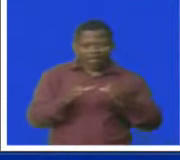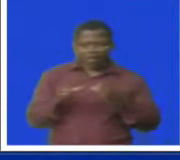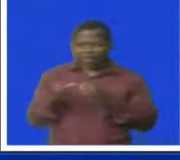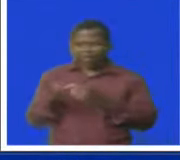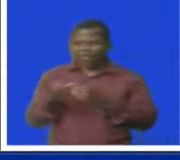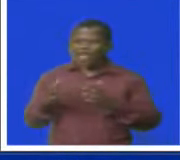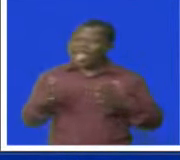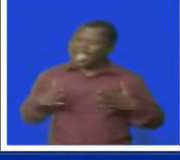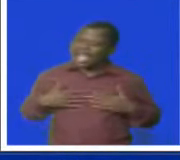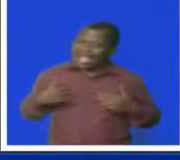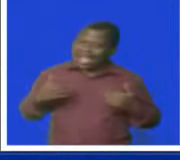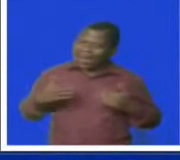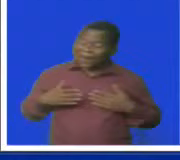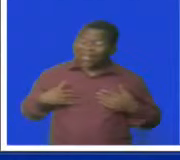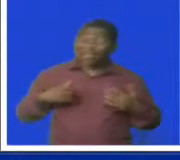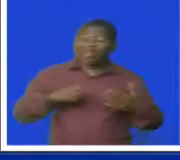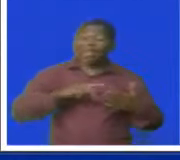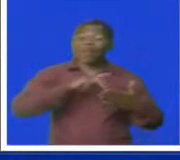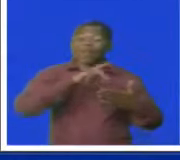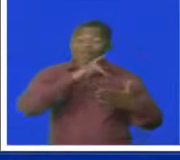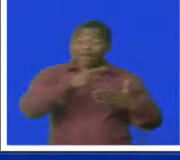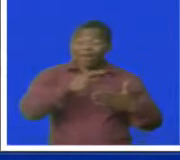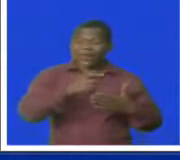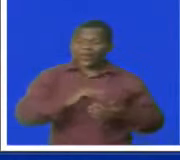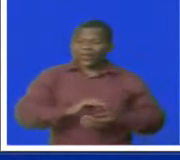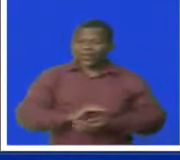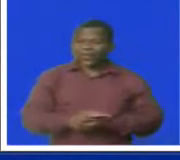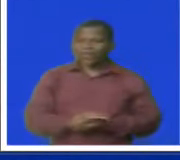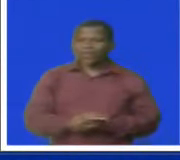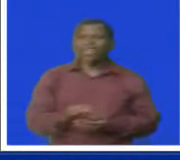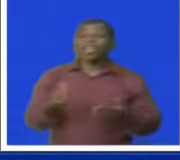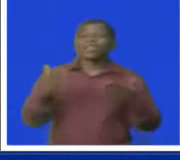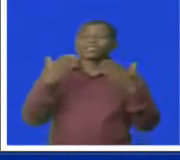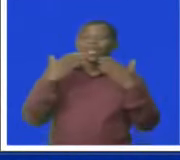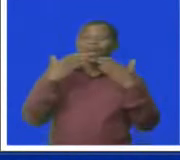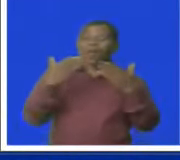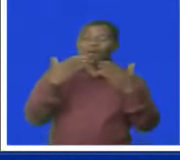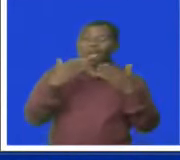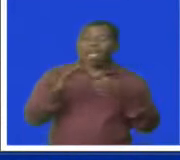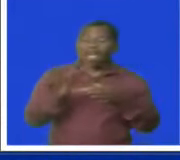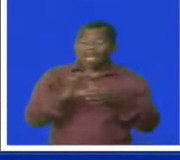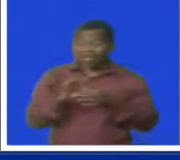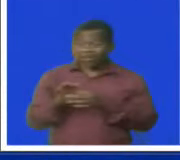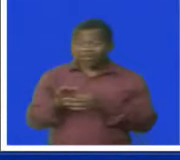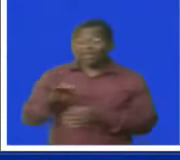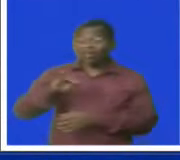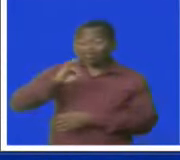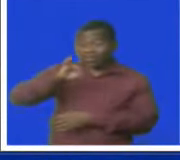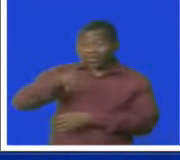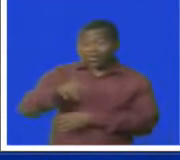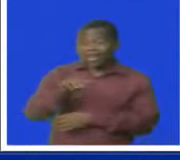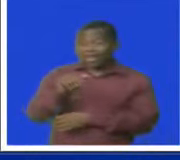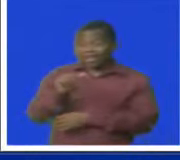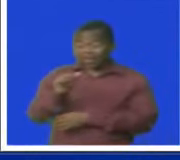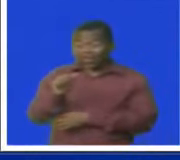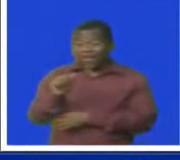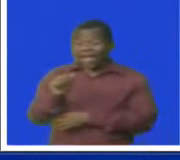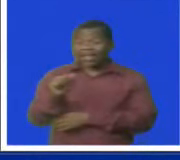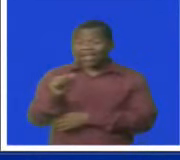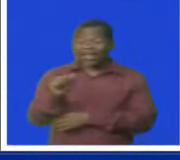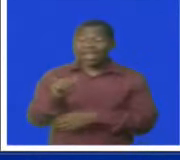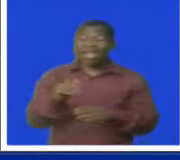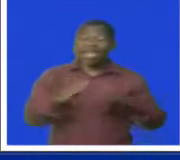ku Junior Achievement, Commonwealth, ne Minister of Housing. Usipha